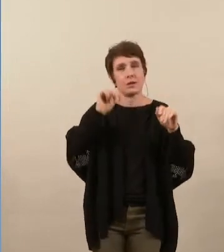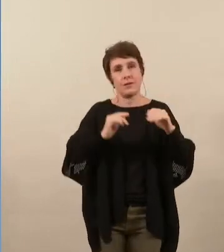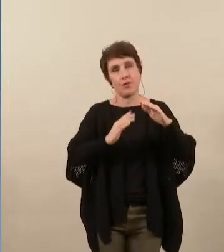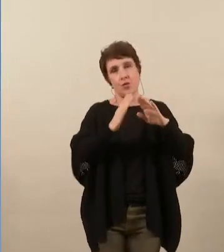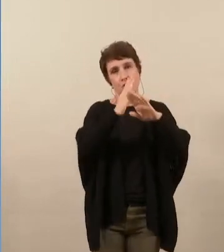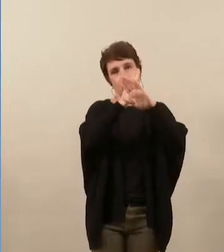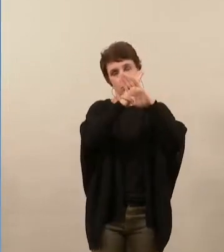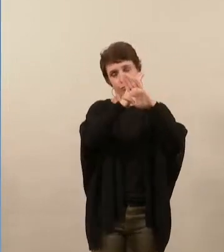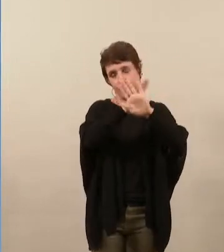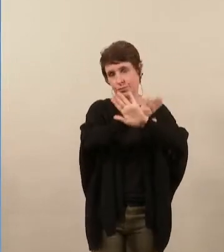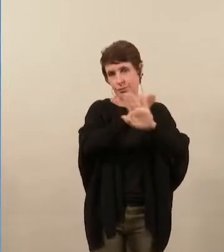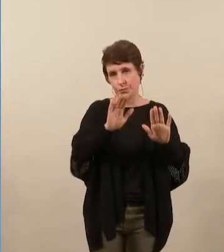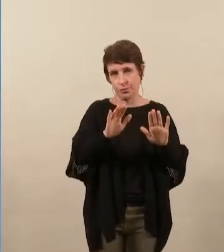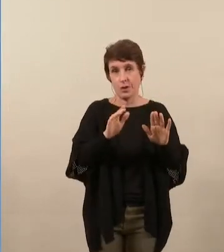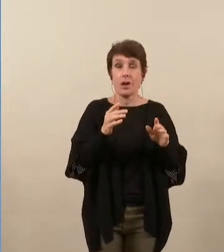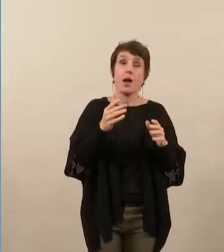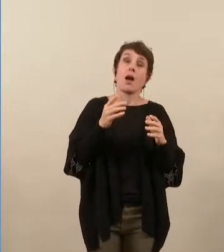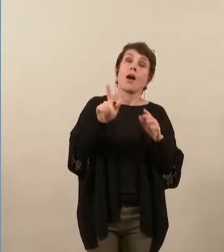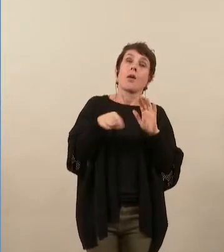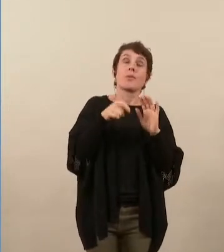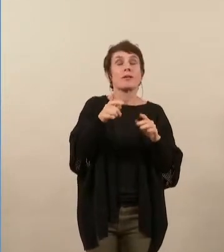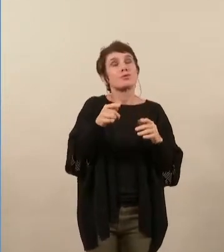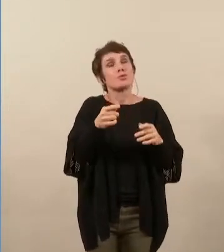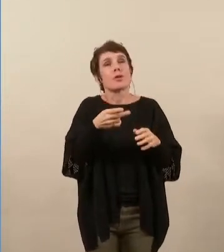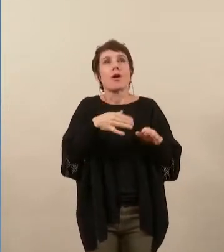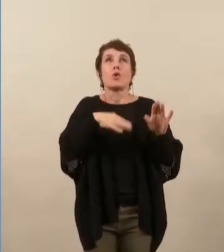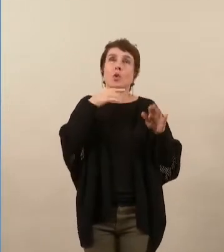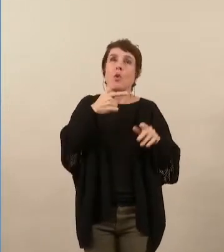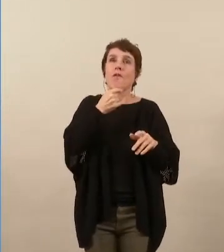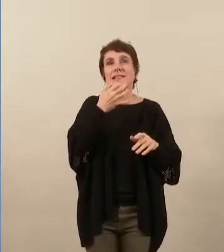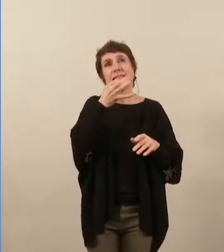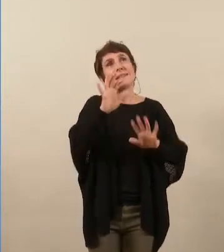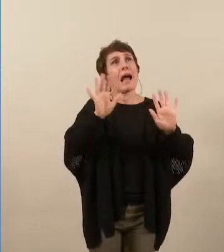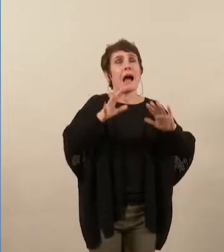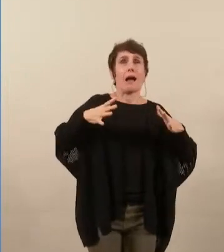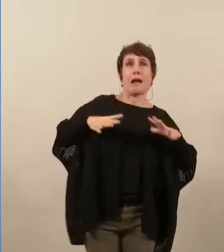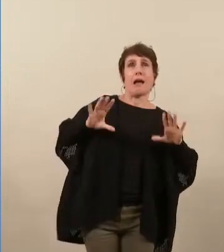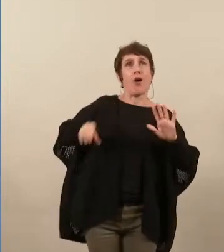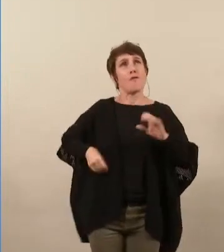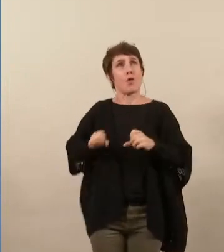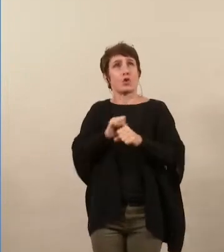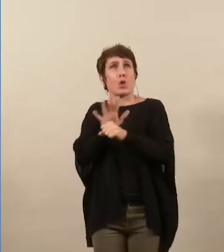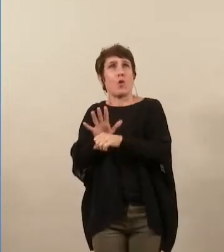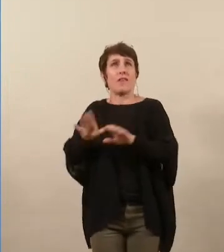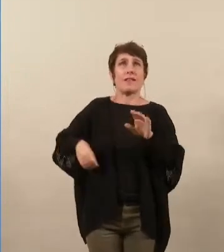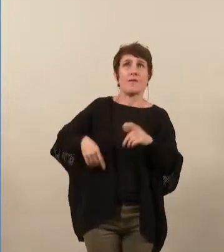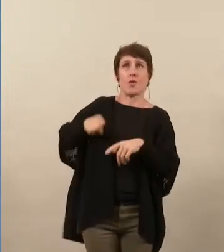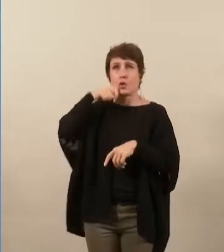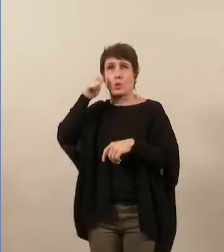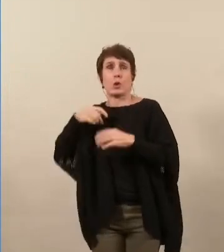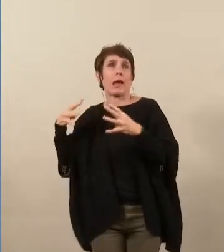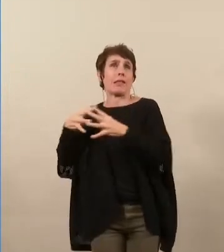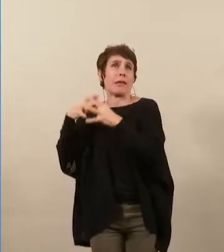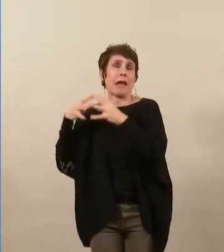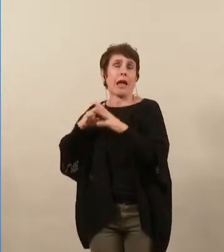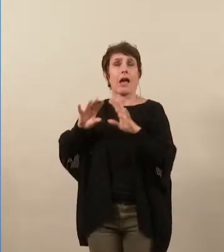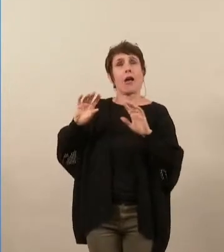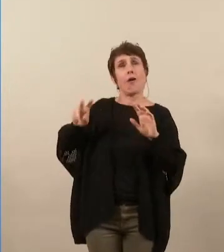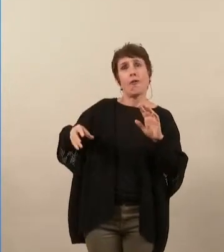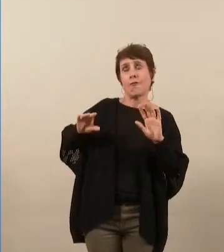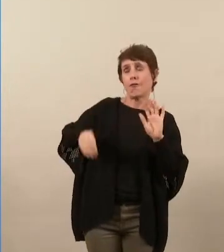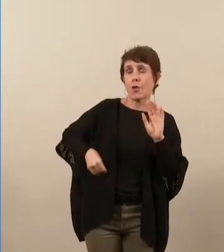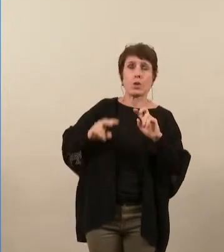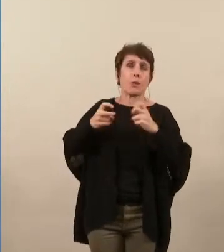se réfugier derrière le contexte national, le Covid, l'Ukraine, l'inflation, etc. Un